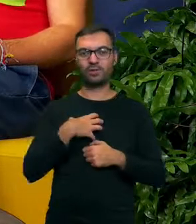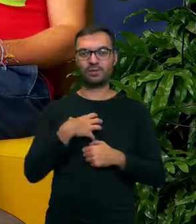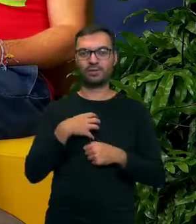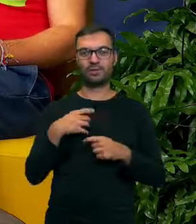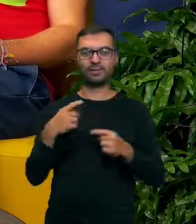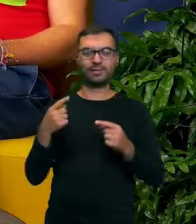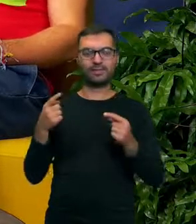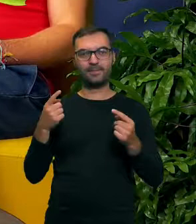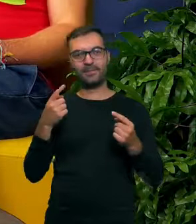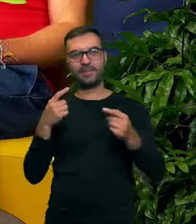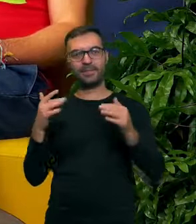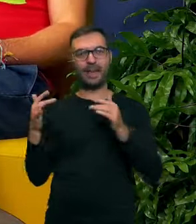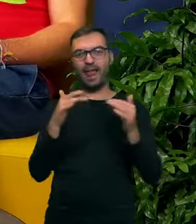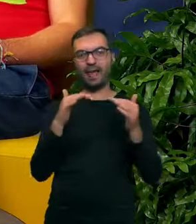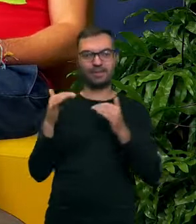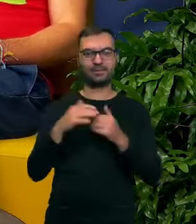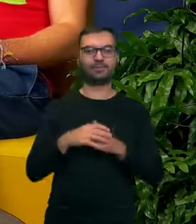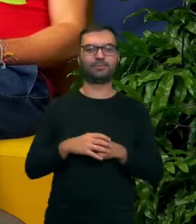momentami zarys,